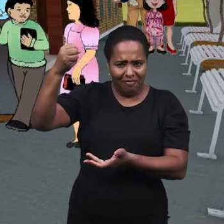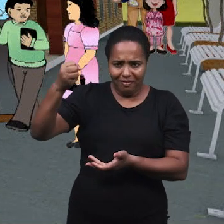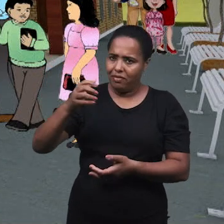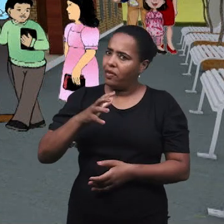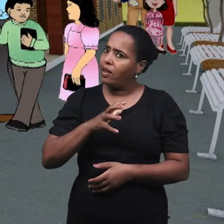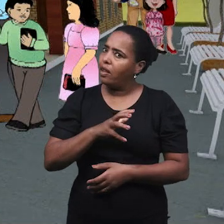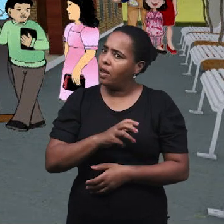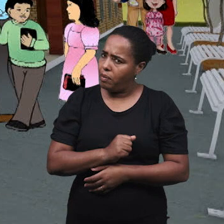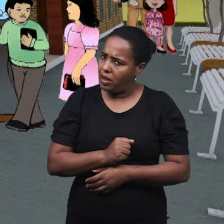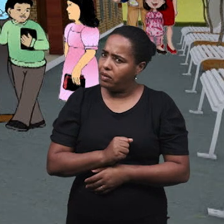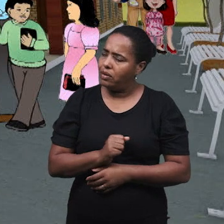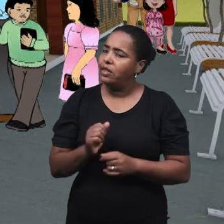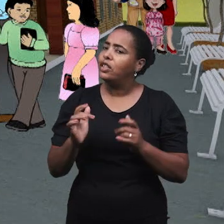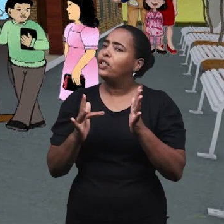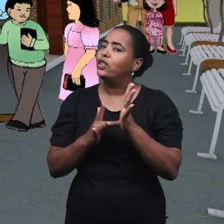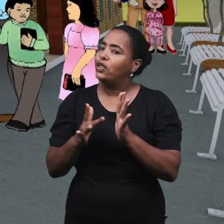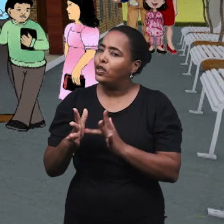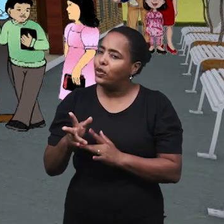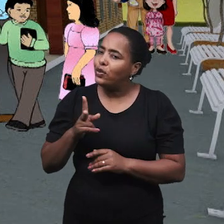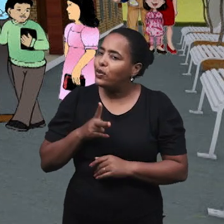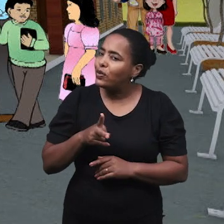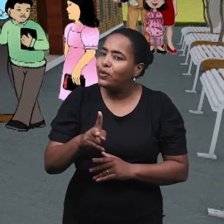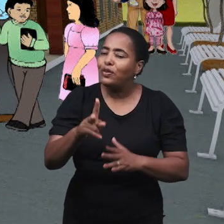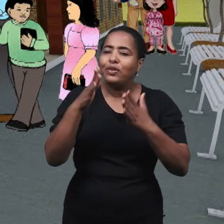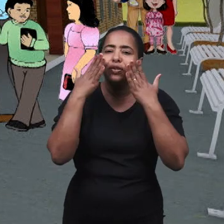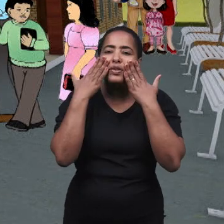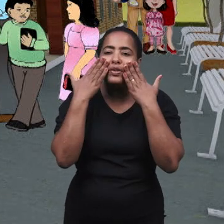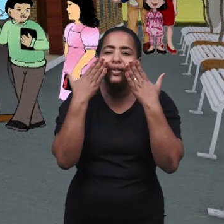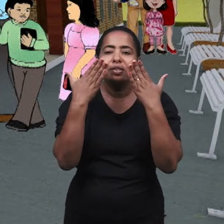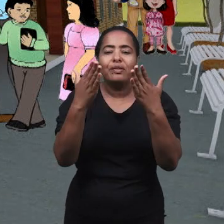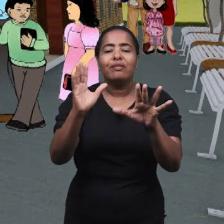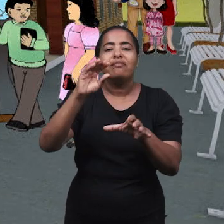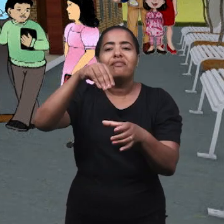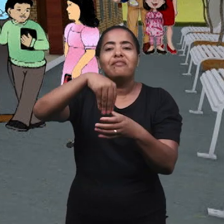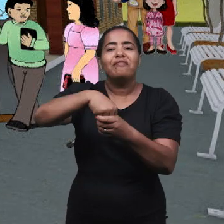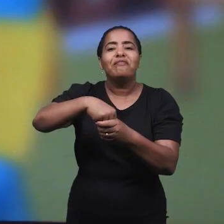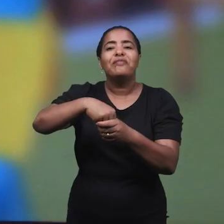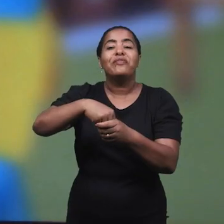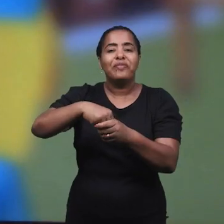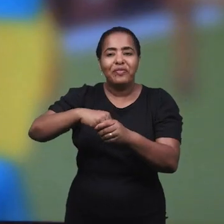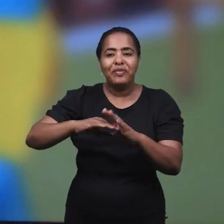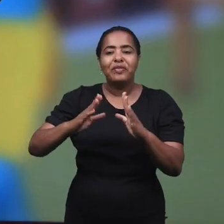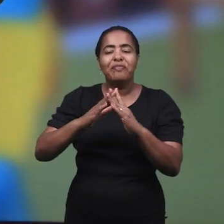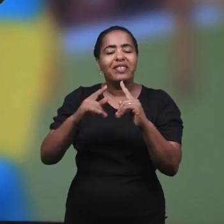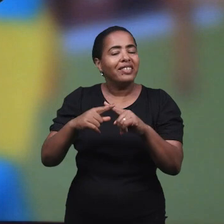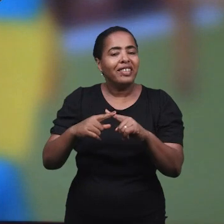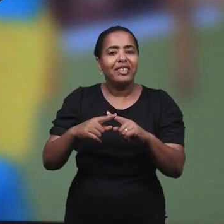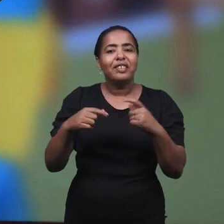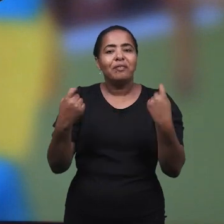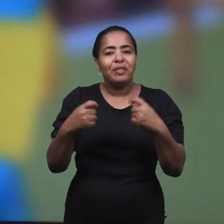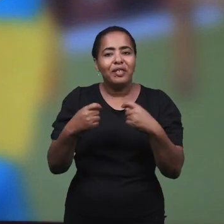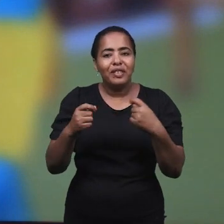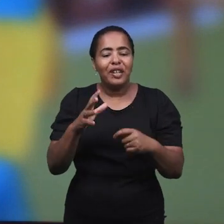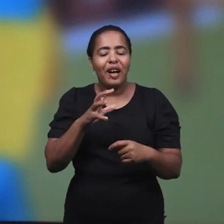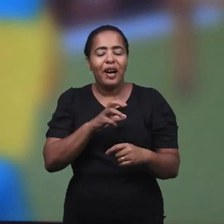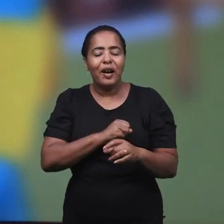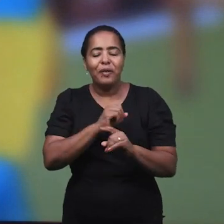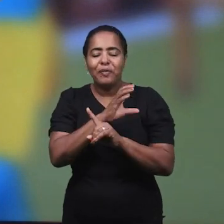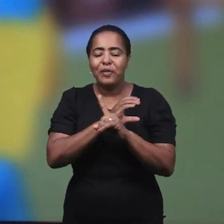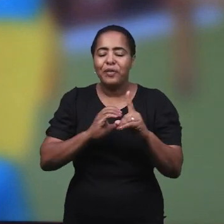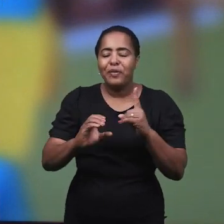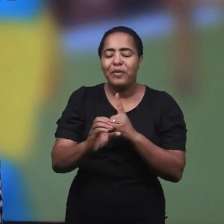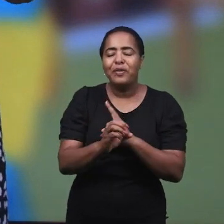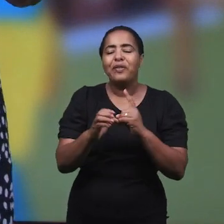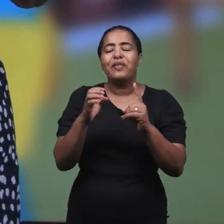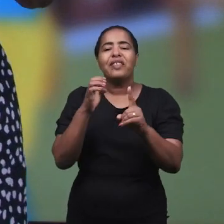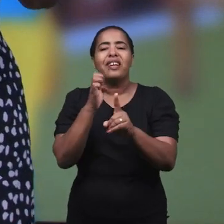enlevée. Bien-aimés, Jésus continue à se révéler au milieu de l'Église. Pour cela, les cultes,